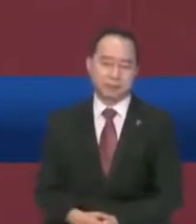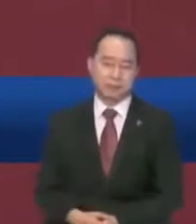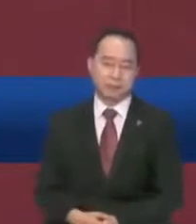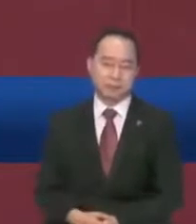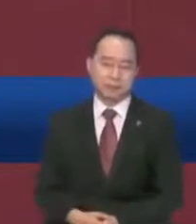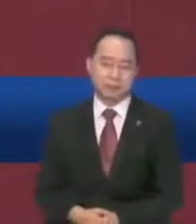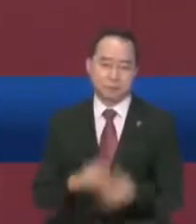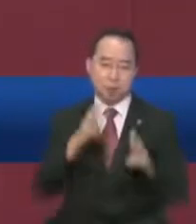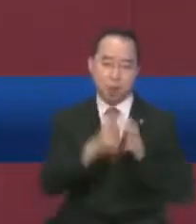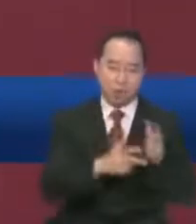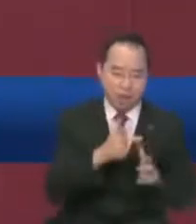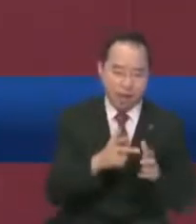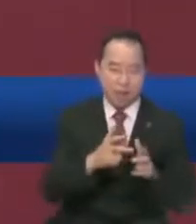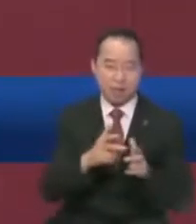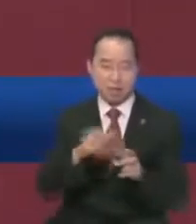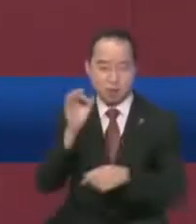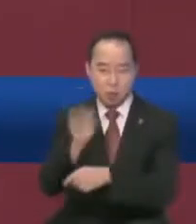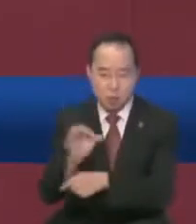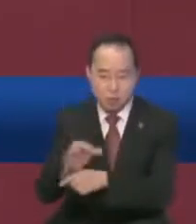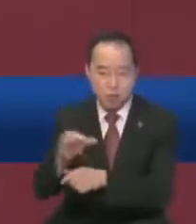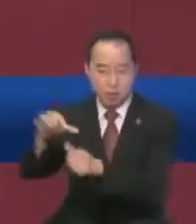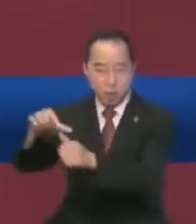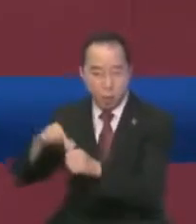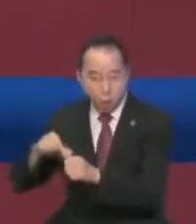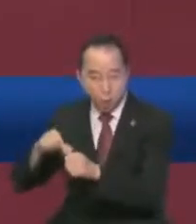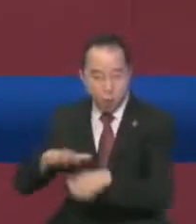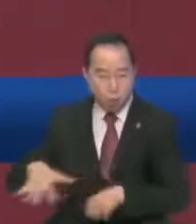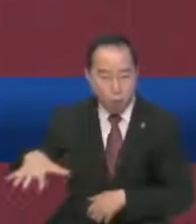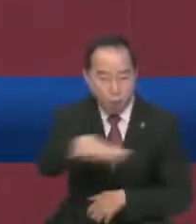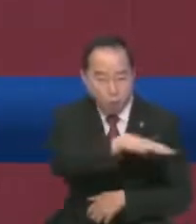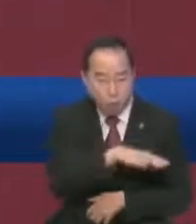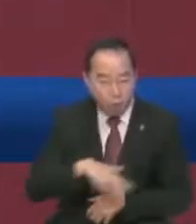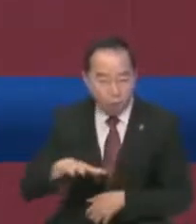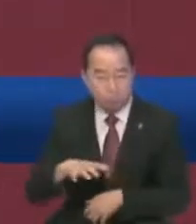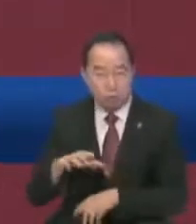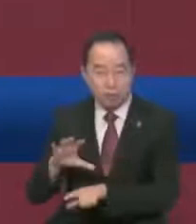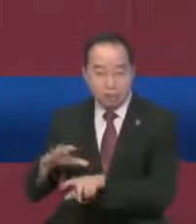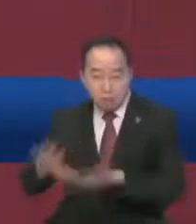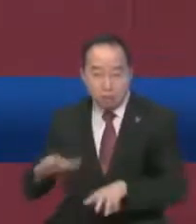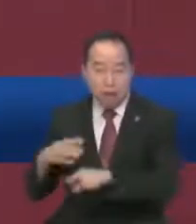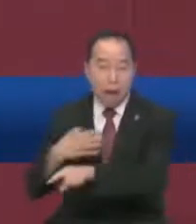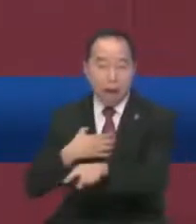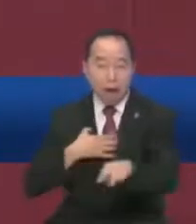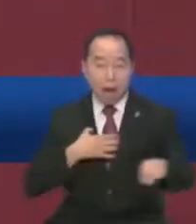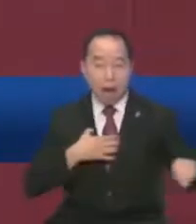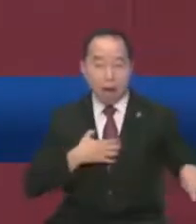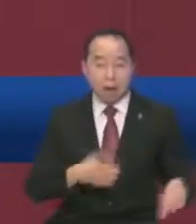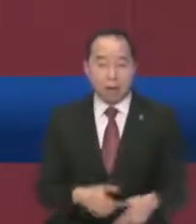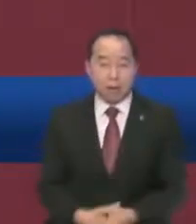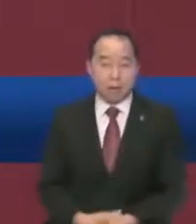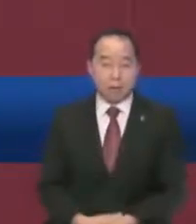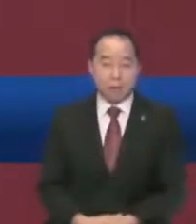생산, 소비, 고용의 모든 분야에서 위기감이 증폭되고 있습니다.